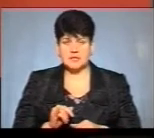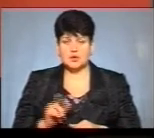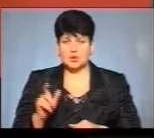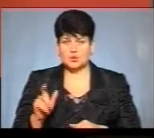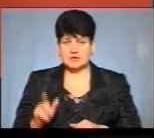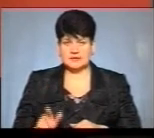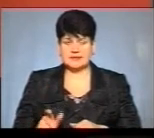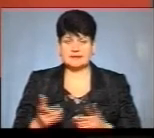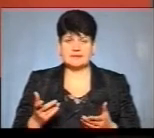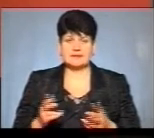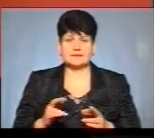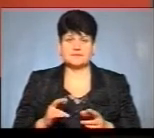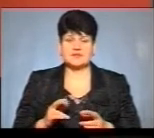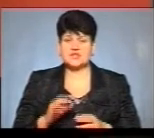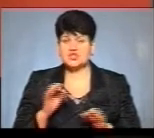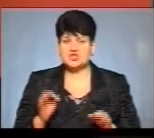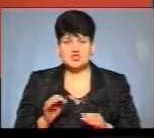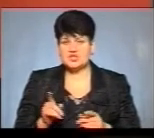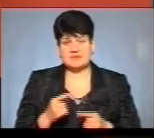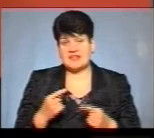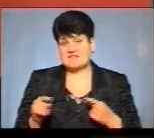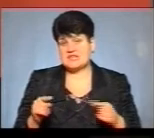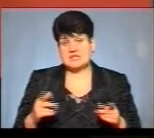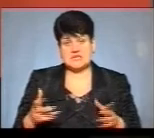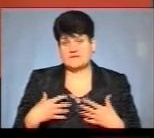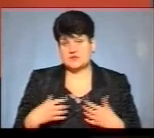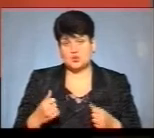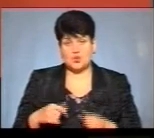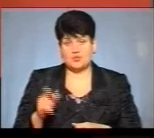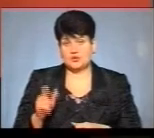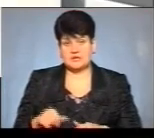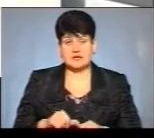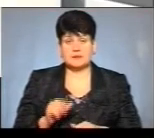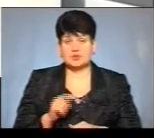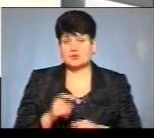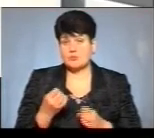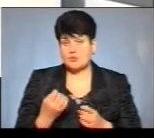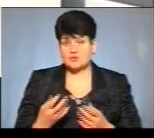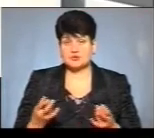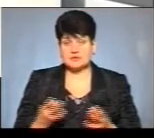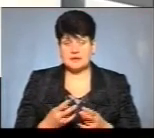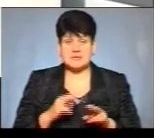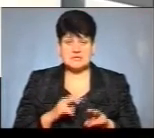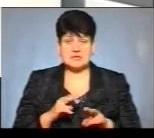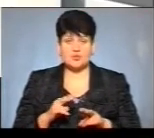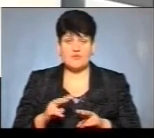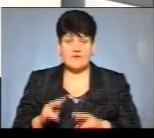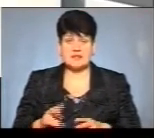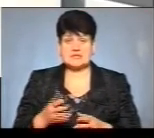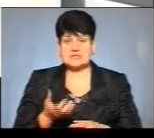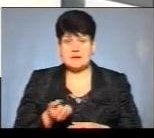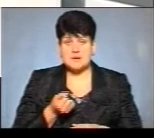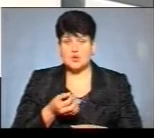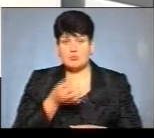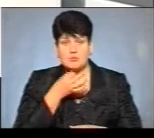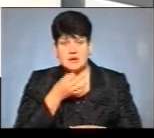людина, як кажуть, нічим не відрізняється від здорової людини, окрім того, що їй просто треба слідкувати за прийомом